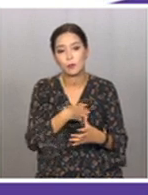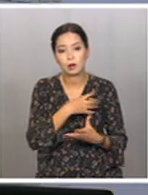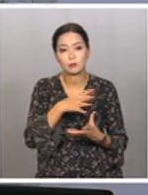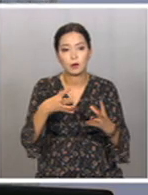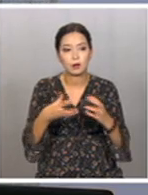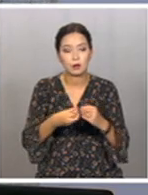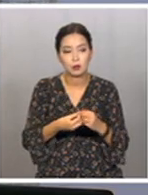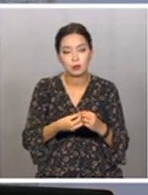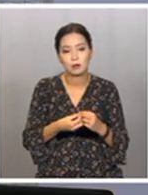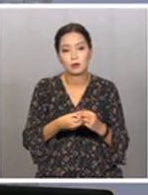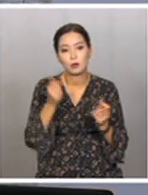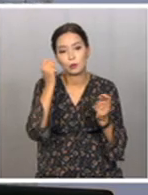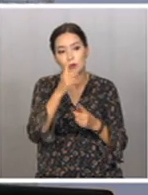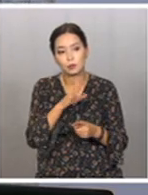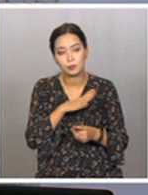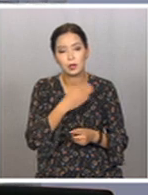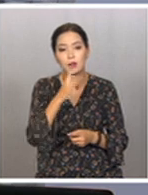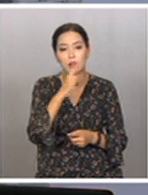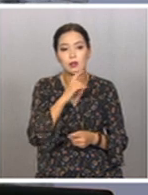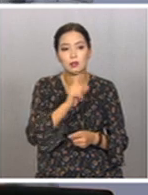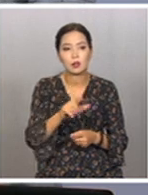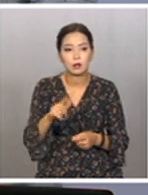бердіңіз, қазақ зиялыларының қоғамдағы ролі мен